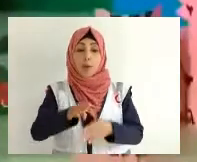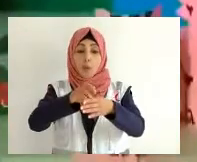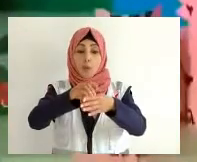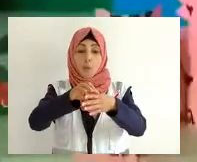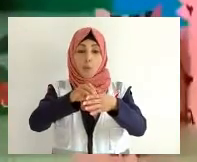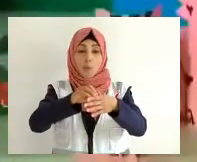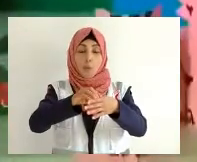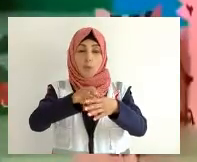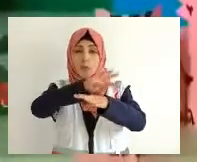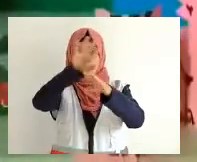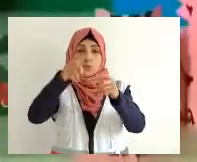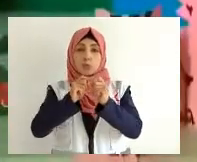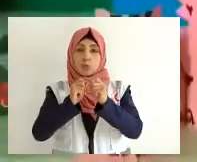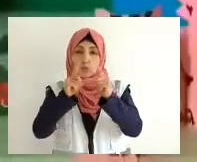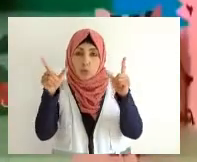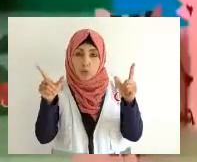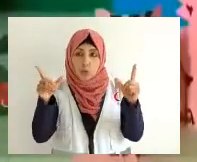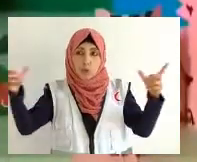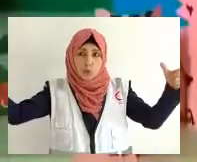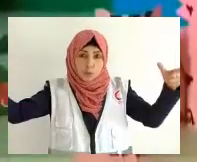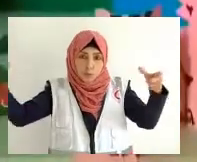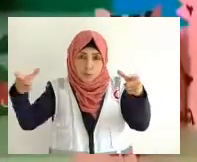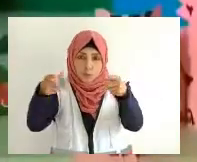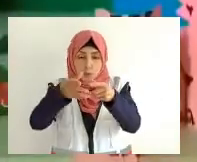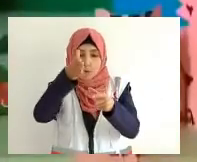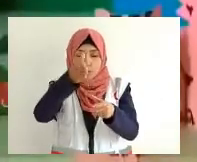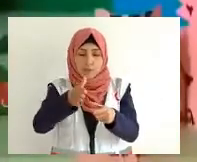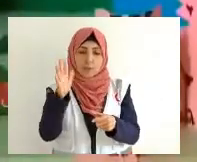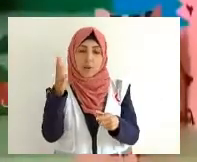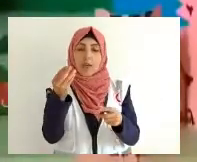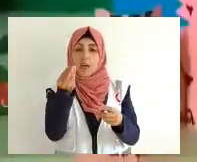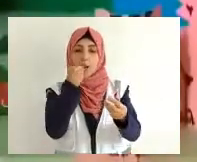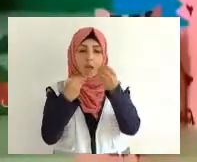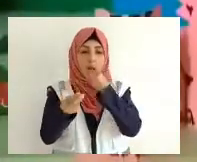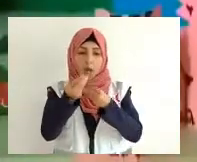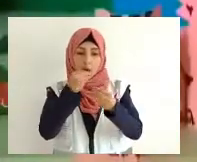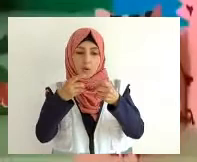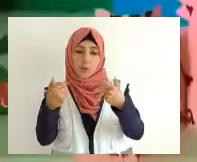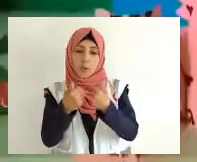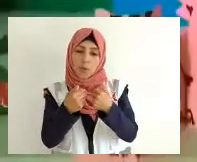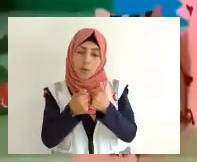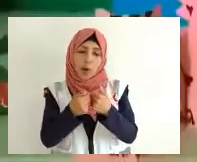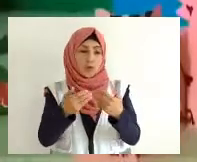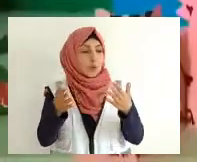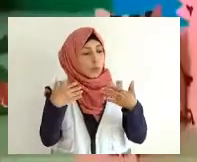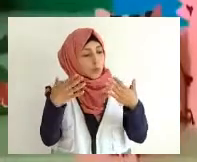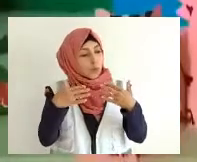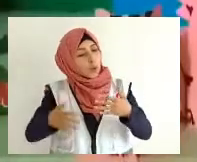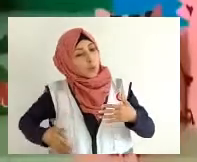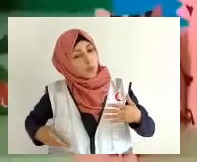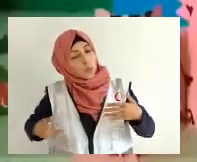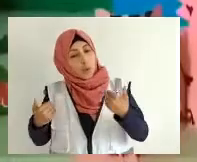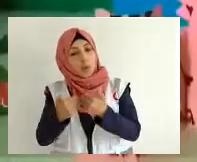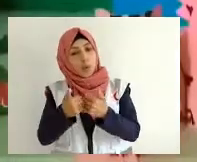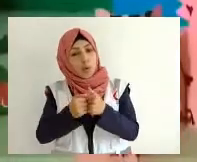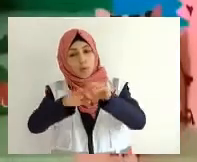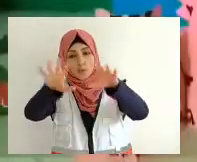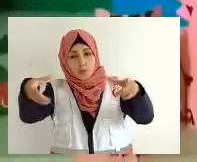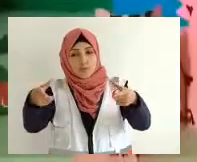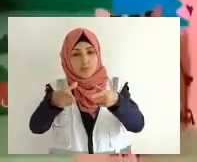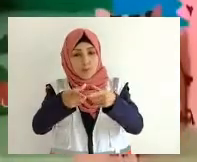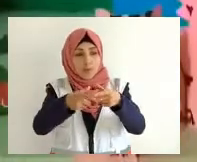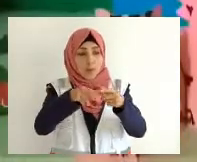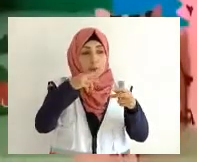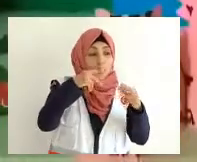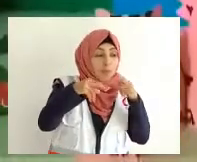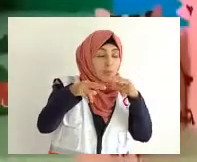حيوانات هاي كل صباح بيتجمعوا بنص الغابة، بياكلوا مع بعض وبيشموا الهواء مع بعض وبيلعبوا كمان مع بعض، بيحكوا